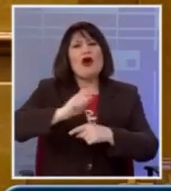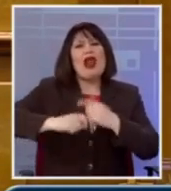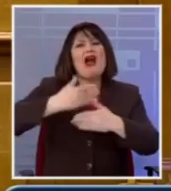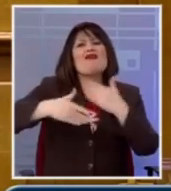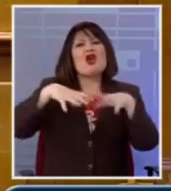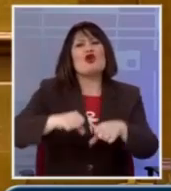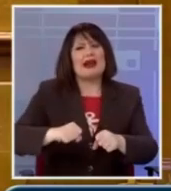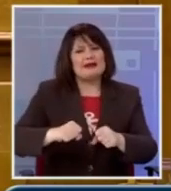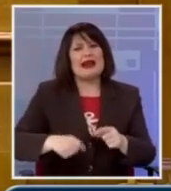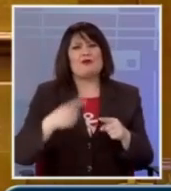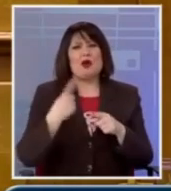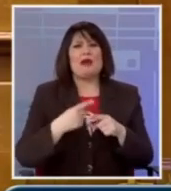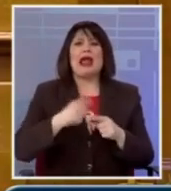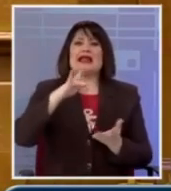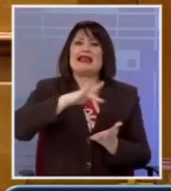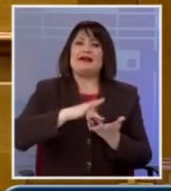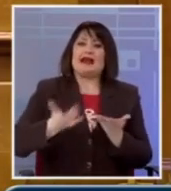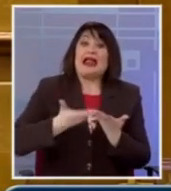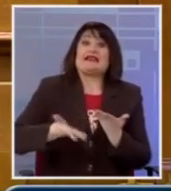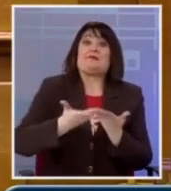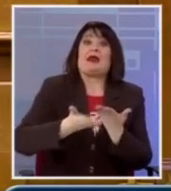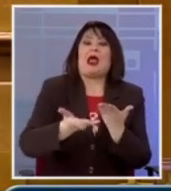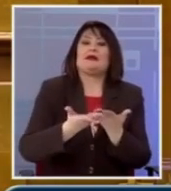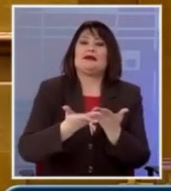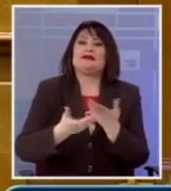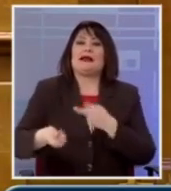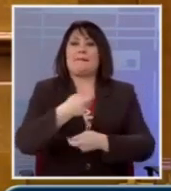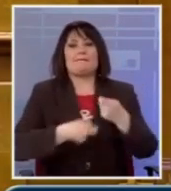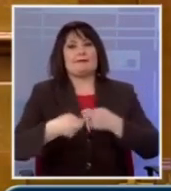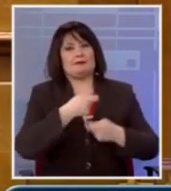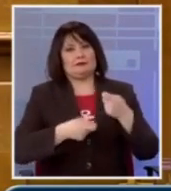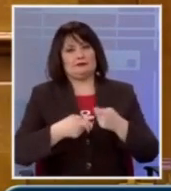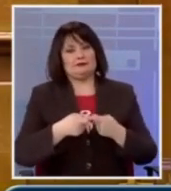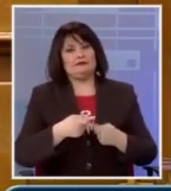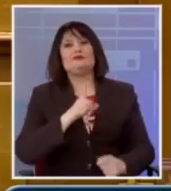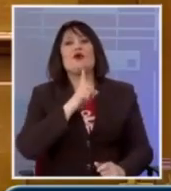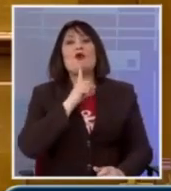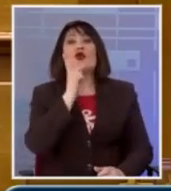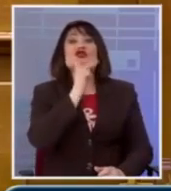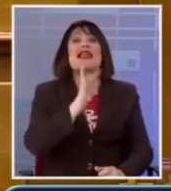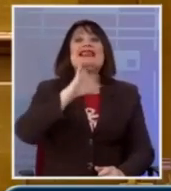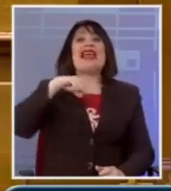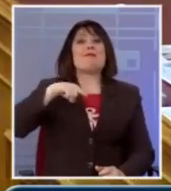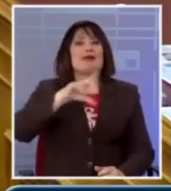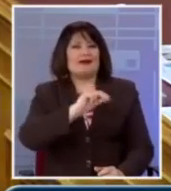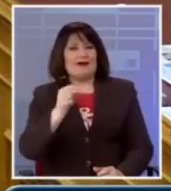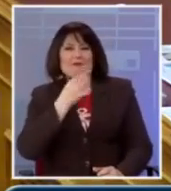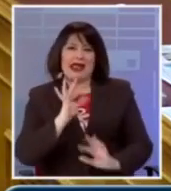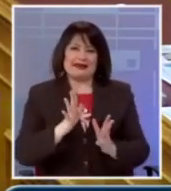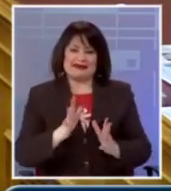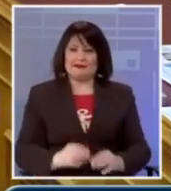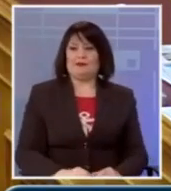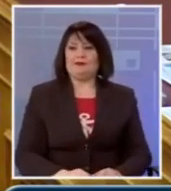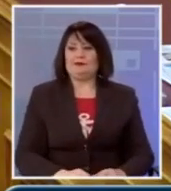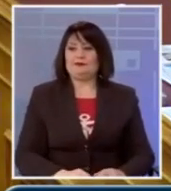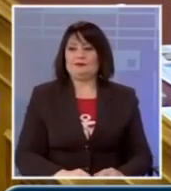γραφειοκρατία με κέντρα εξυπηρέτησης επιχειρήσεων στη βάση του πετυχισμένου θεσμού των ΚΕΠ. Ένα